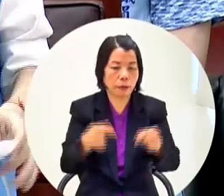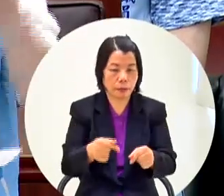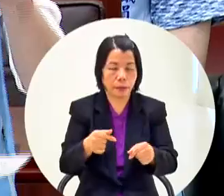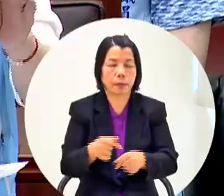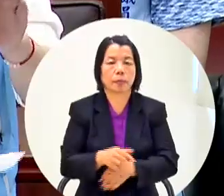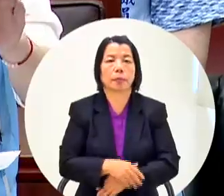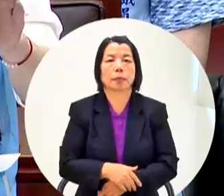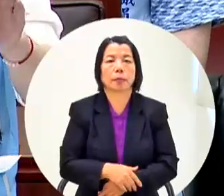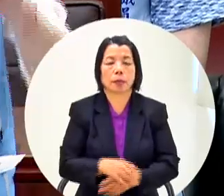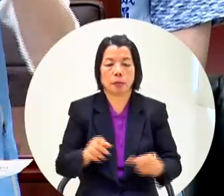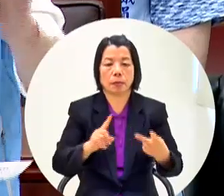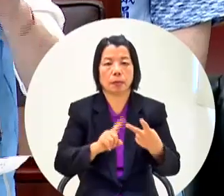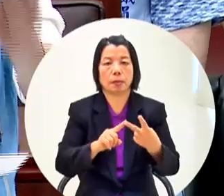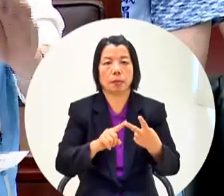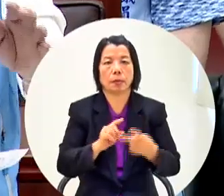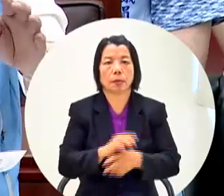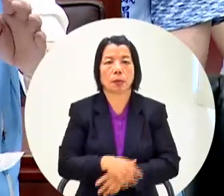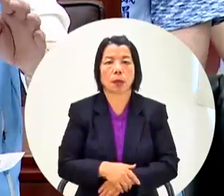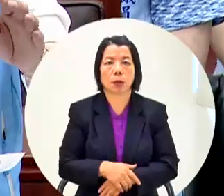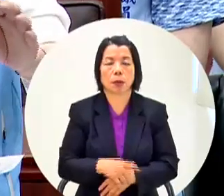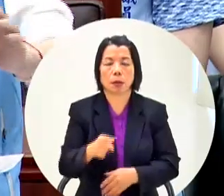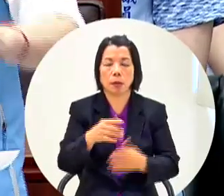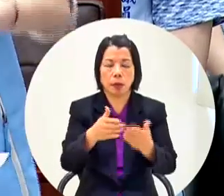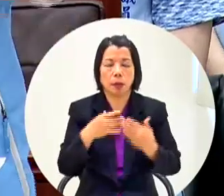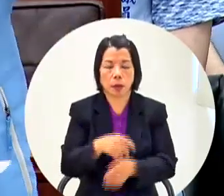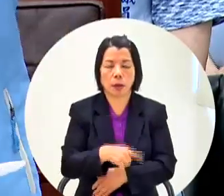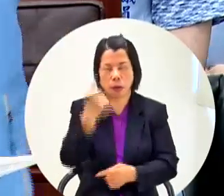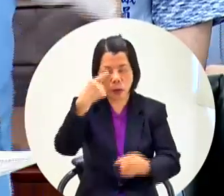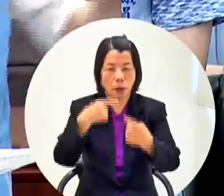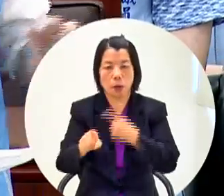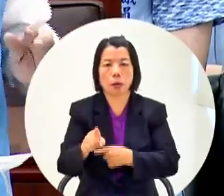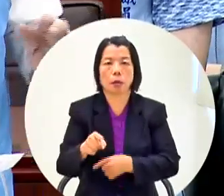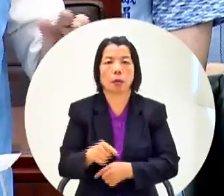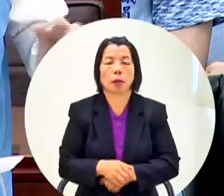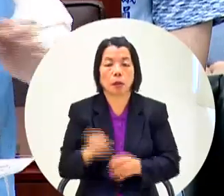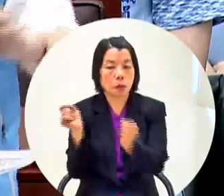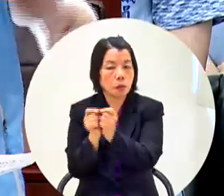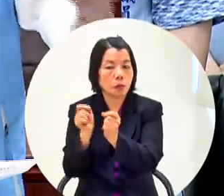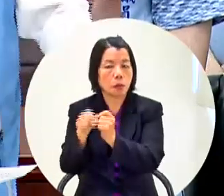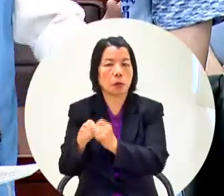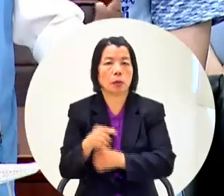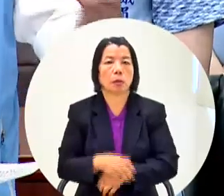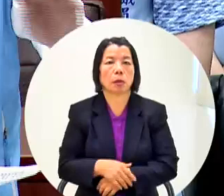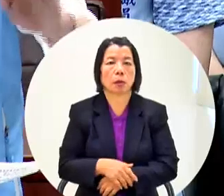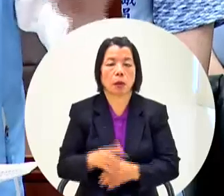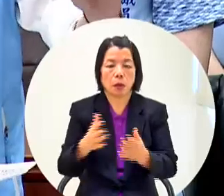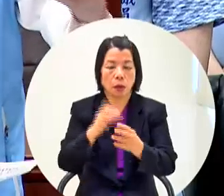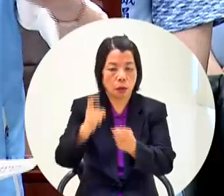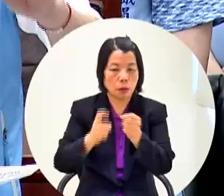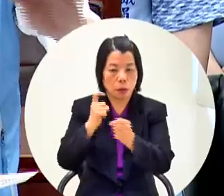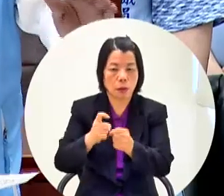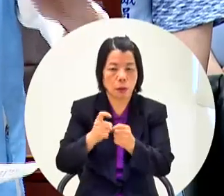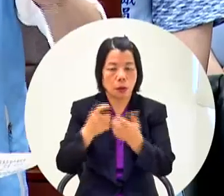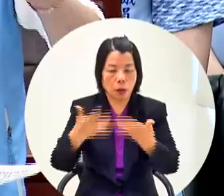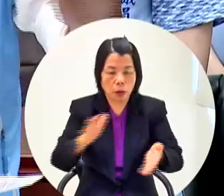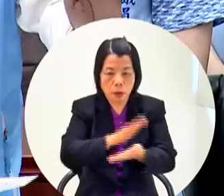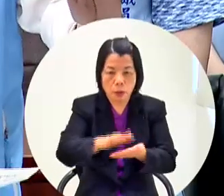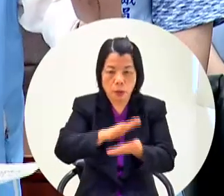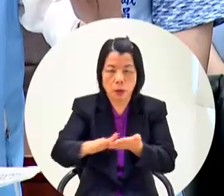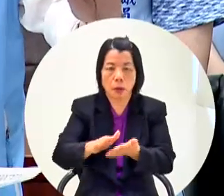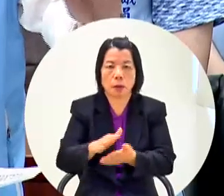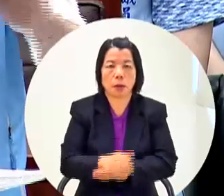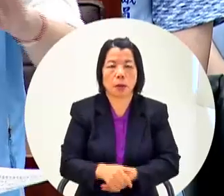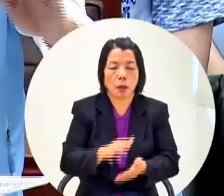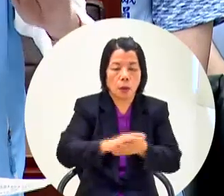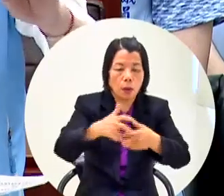点。第二个，我们万万没有想到，我们周边号称几十年来最干净、最卫生、最安